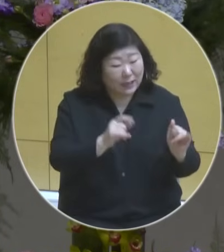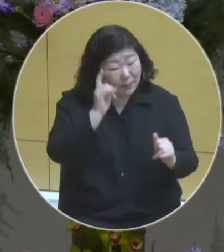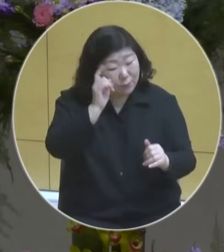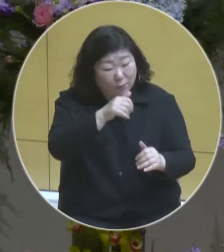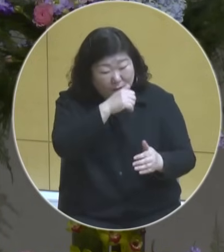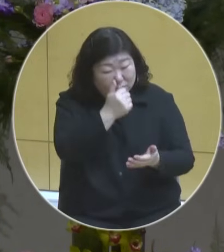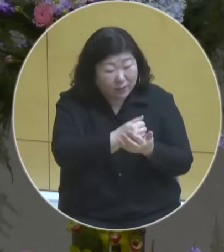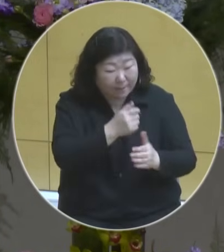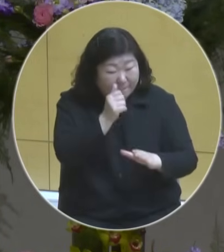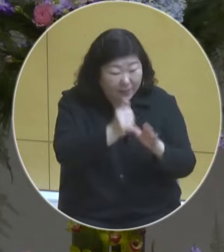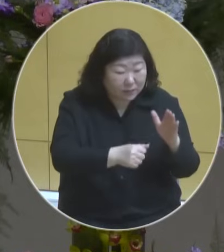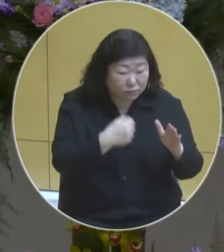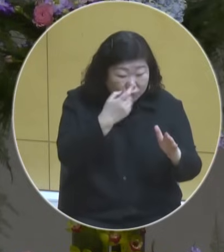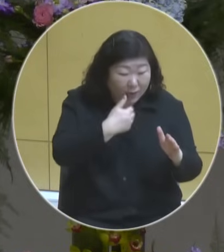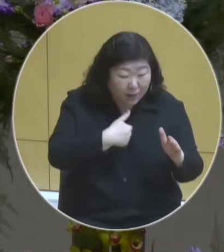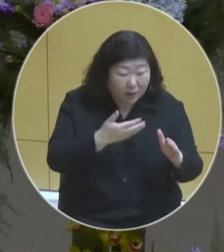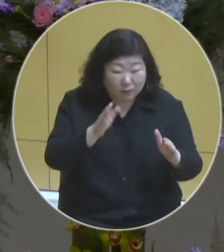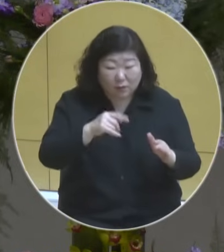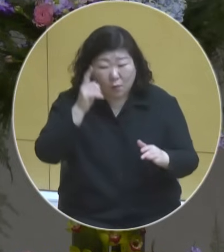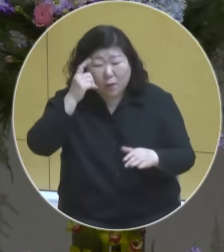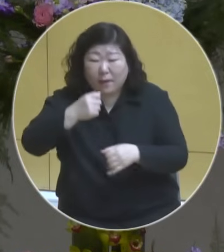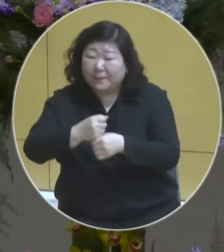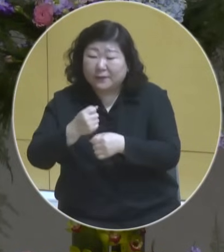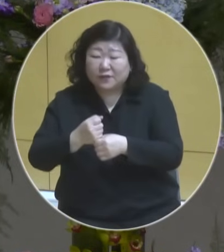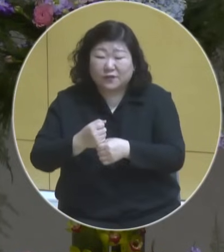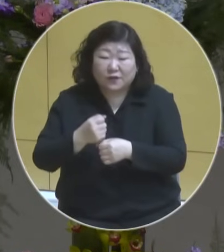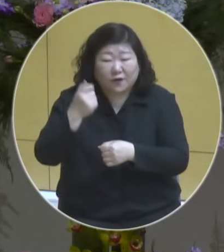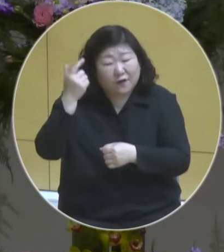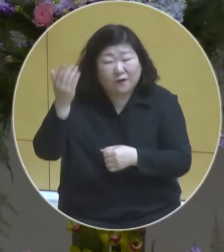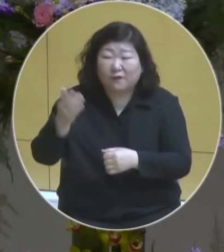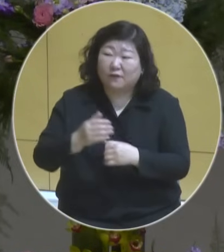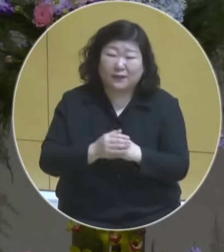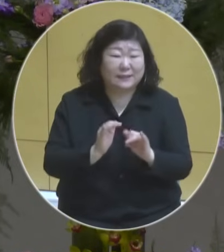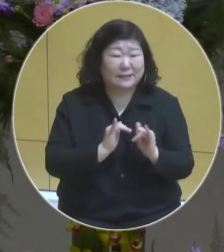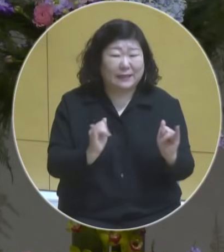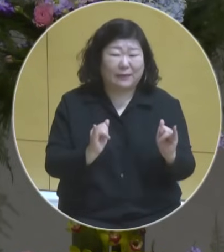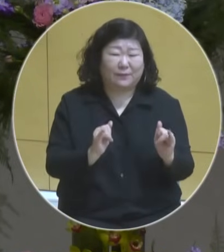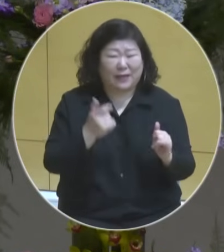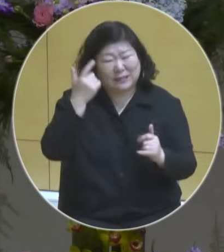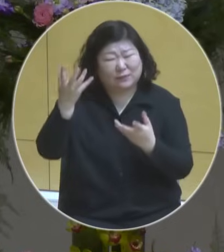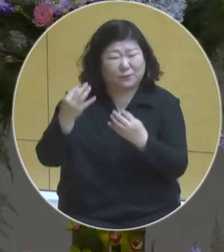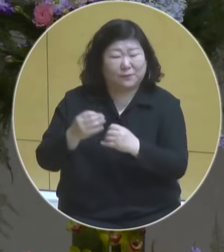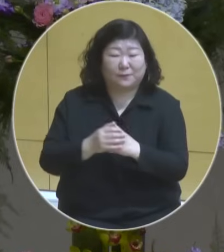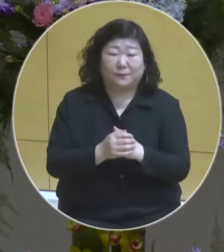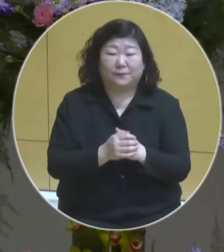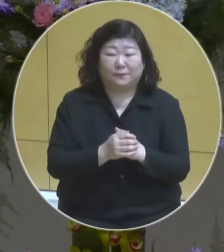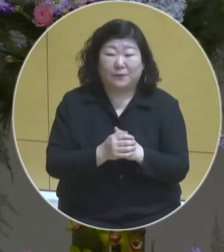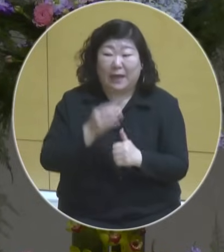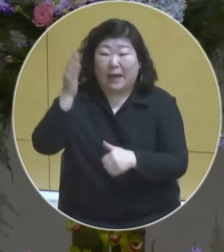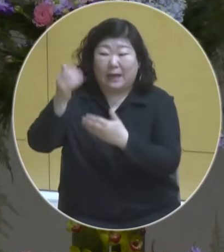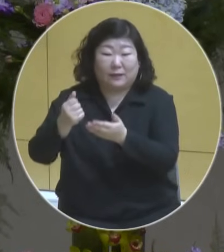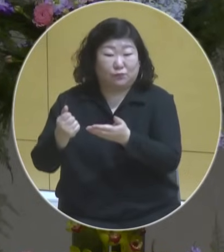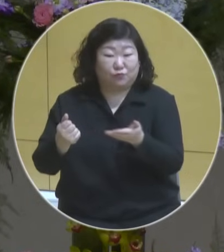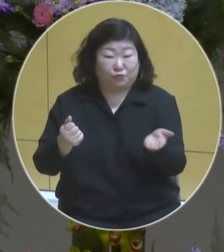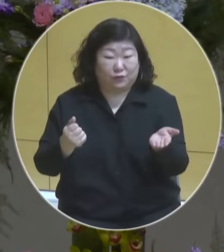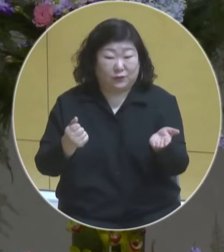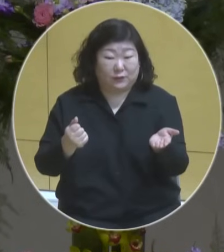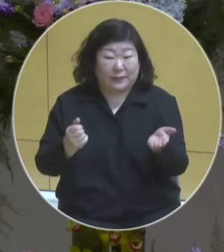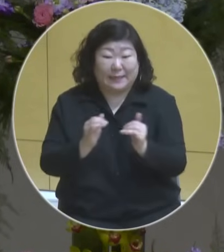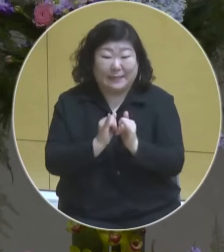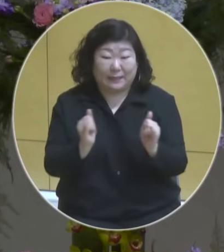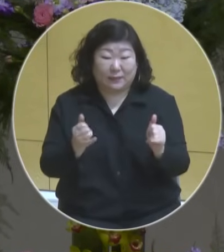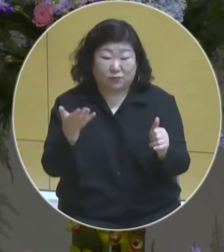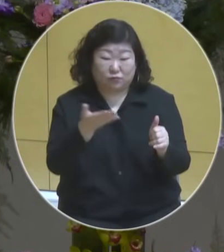만드셨을까 사람들이 일반적으로 질문을 많이 합니다 하 하나님께서 우리 인간에게 주신 것이 자유